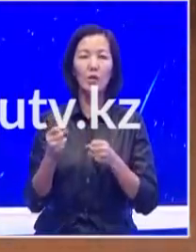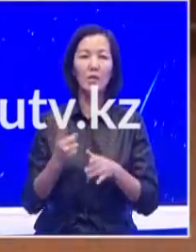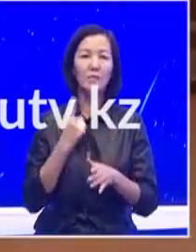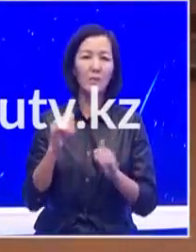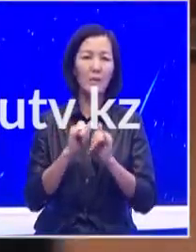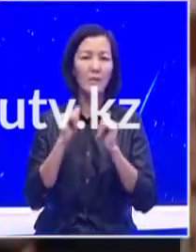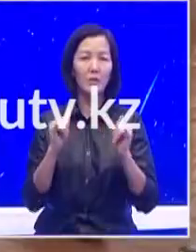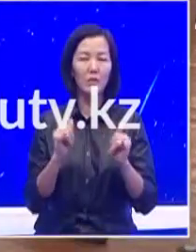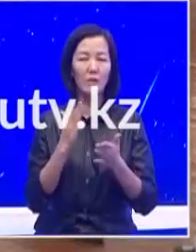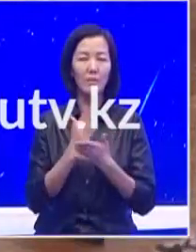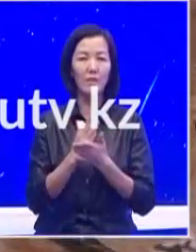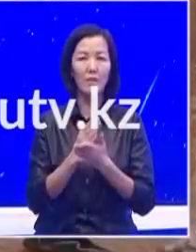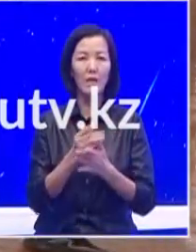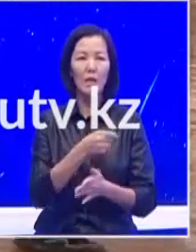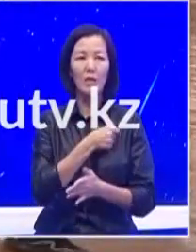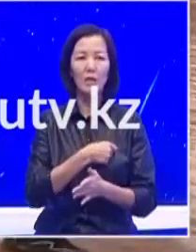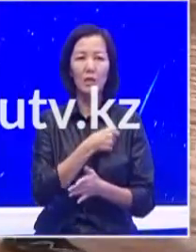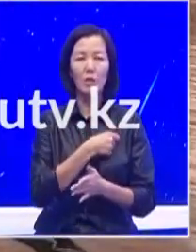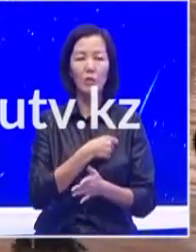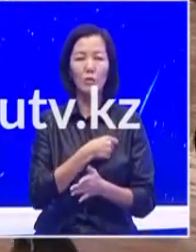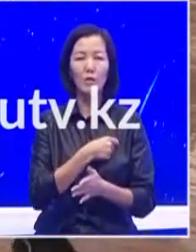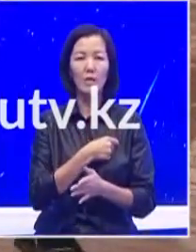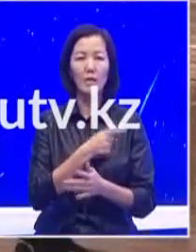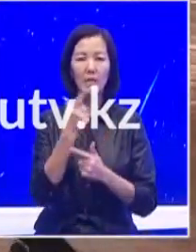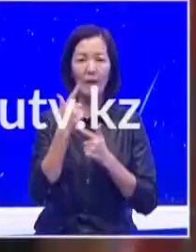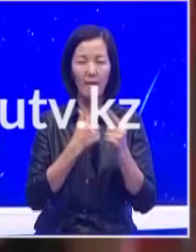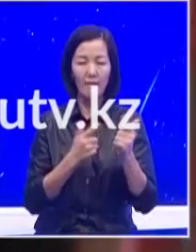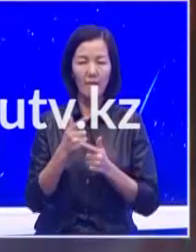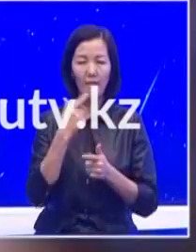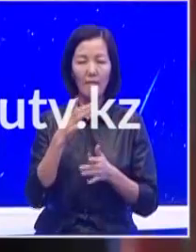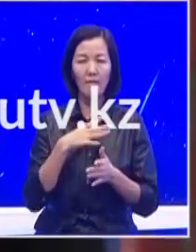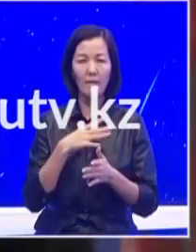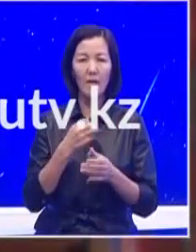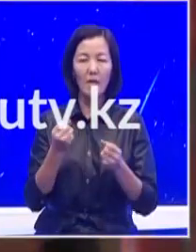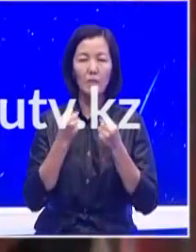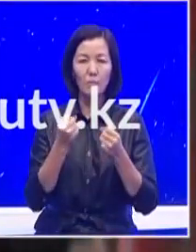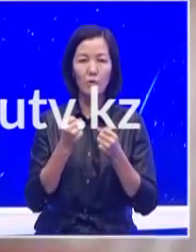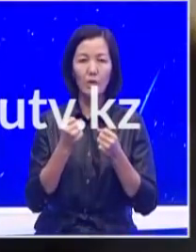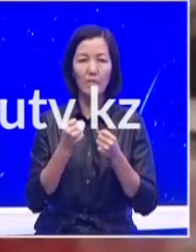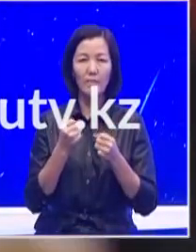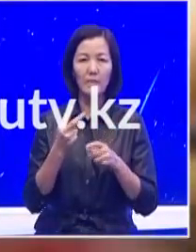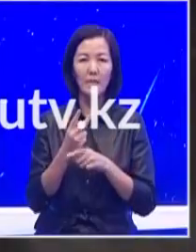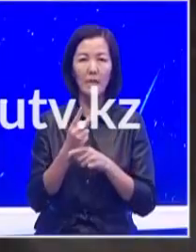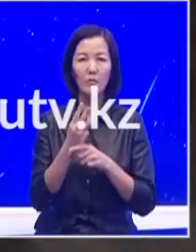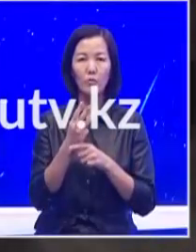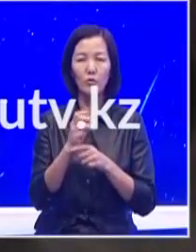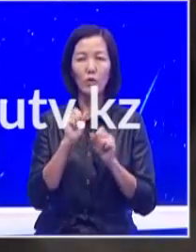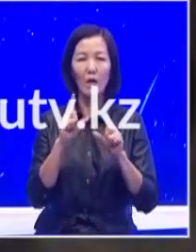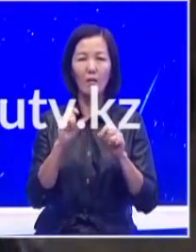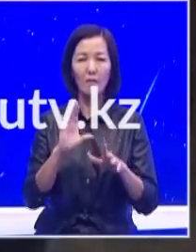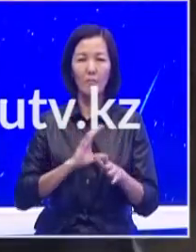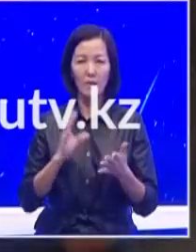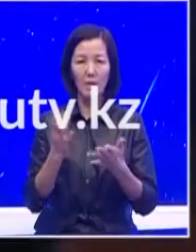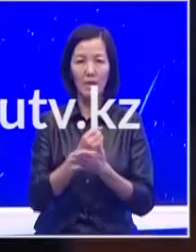шеберлігін шыңдап жатыр. Жаттықтырушылар шәкірттерінің нағыз бабына келгендігін айтады. Спортшыларымыздың кем дегенде 2-3 алтын алады деп